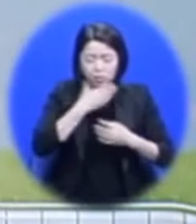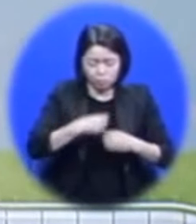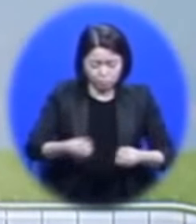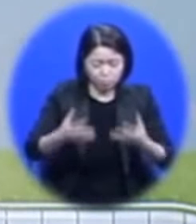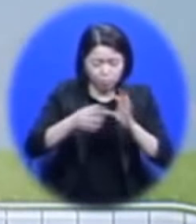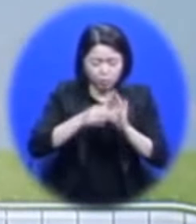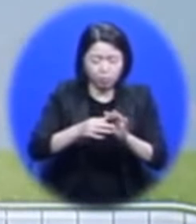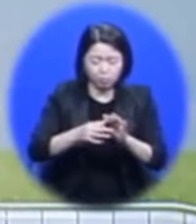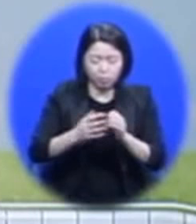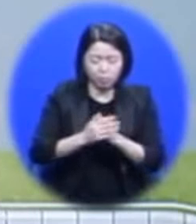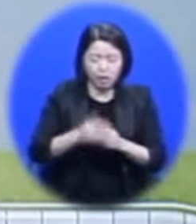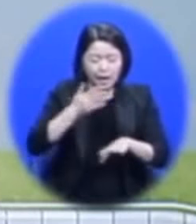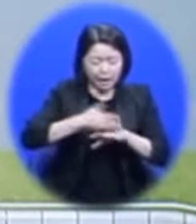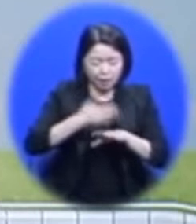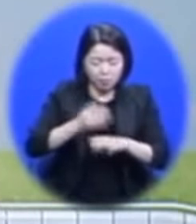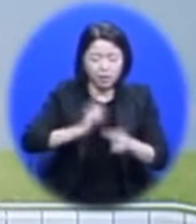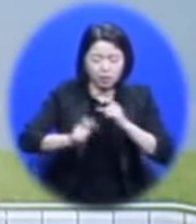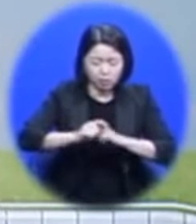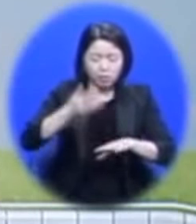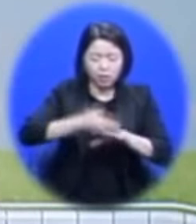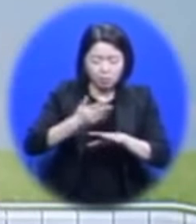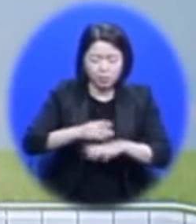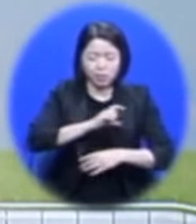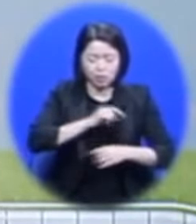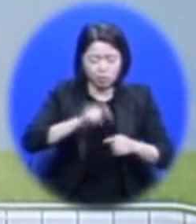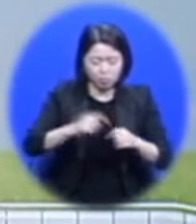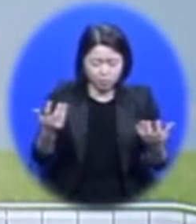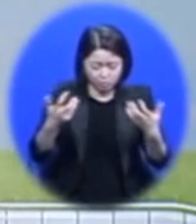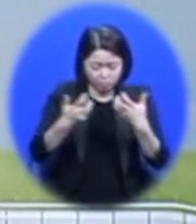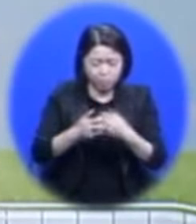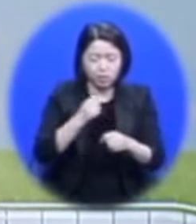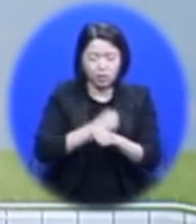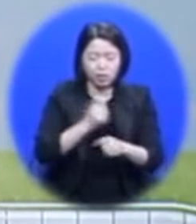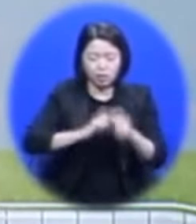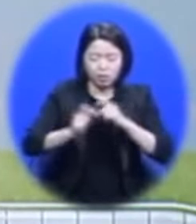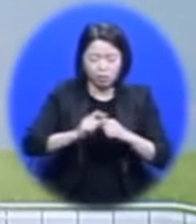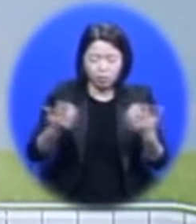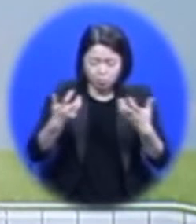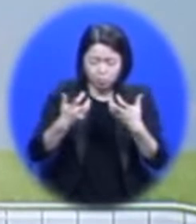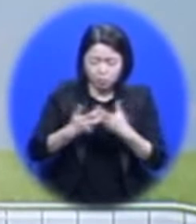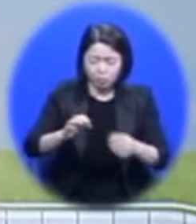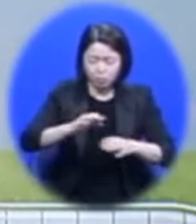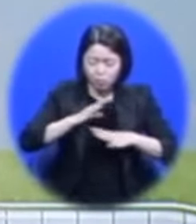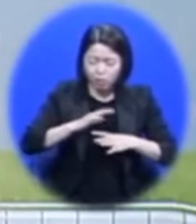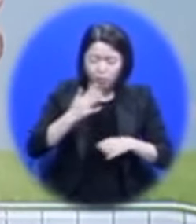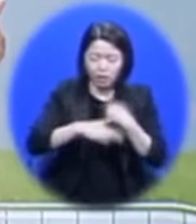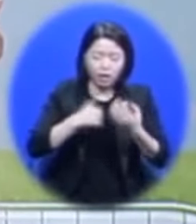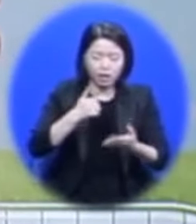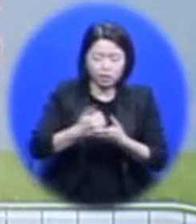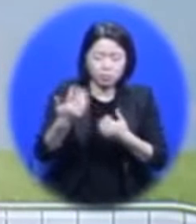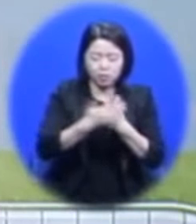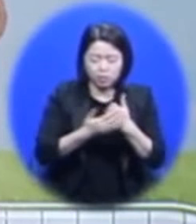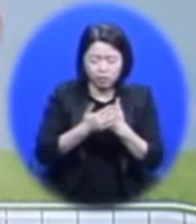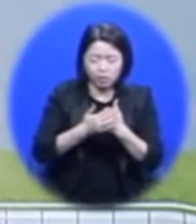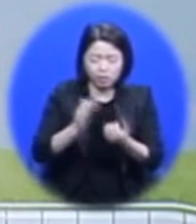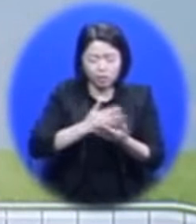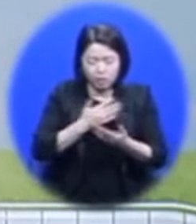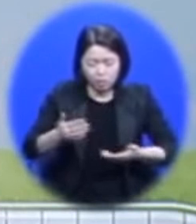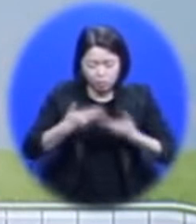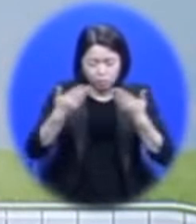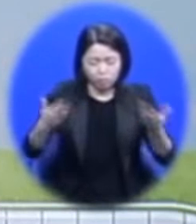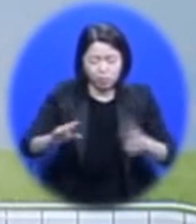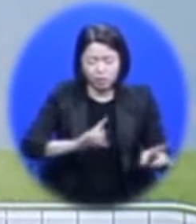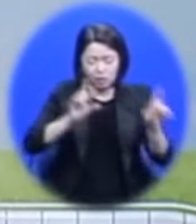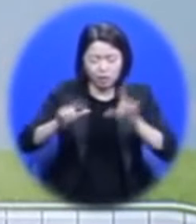통로로 감사의 감사의 제목이 넘치게 하심으로 더 풍성하고 놀라우게 하나님의 은혜를 나누어주며